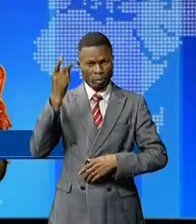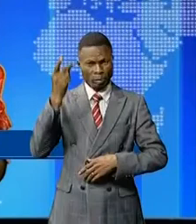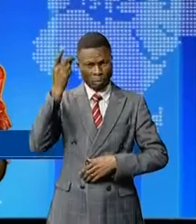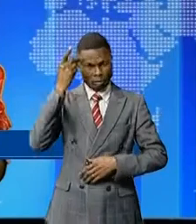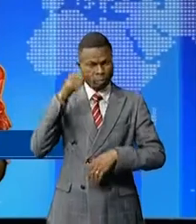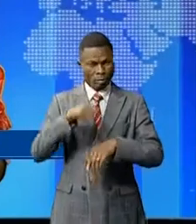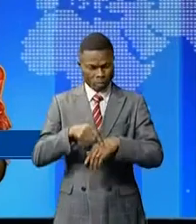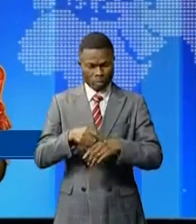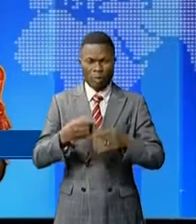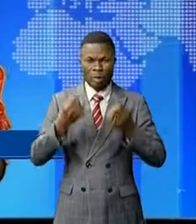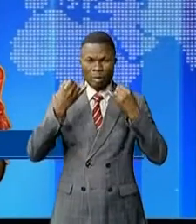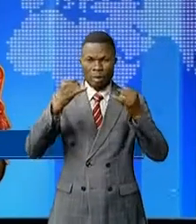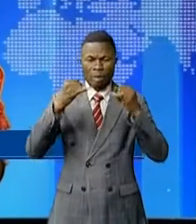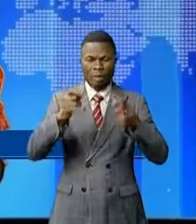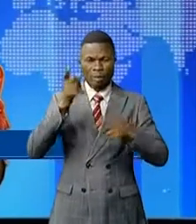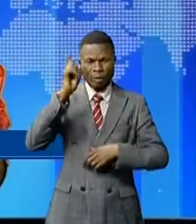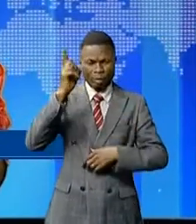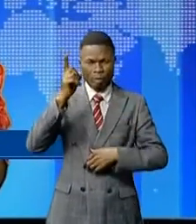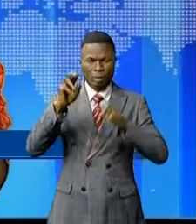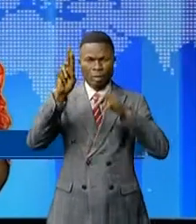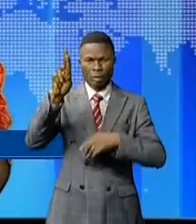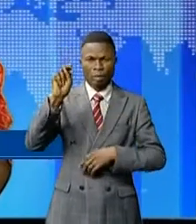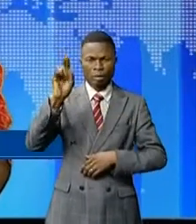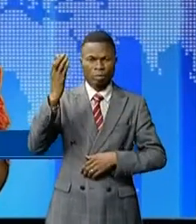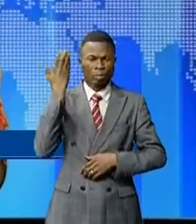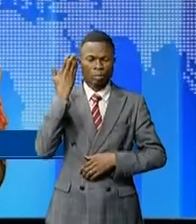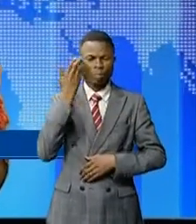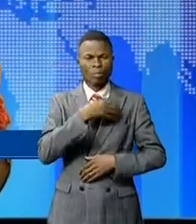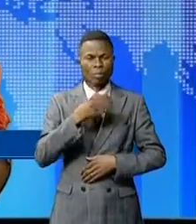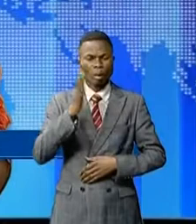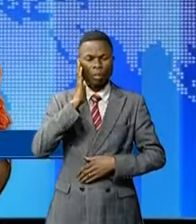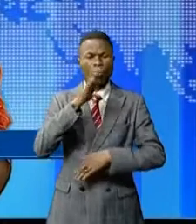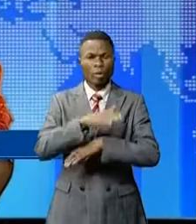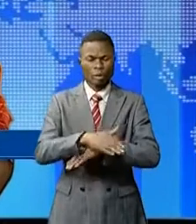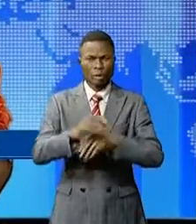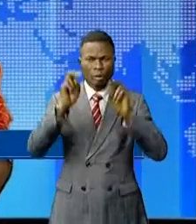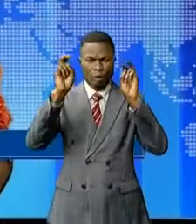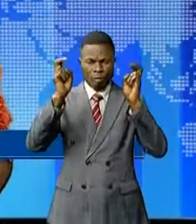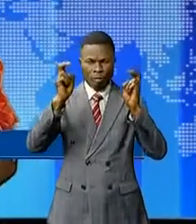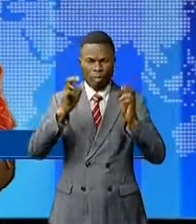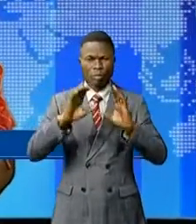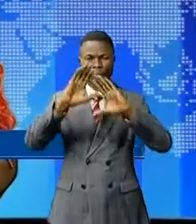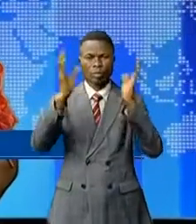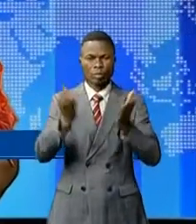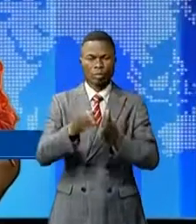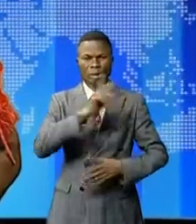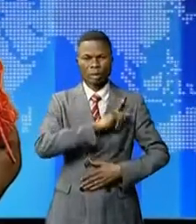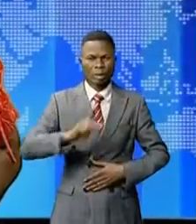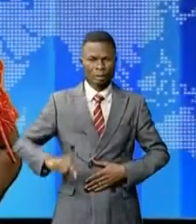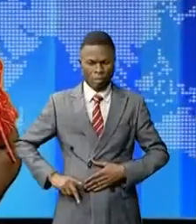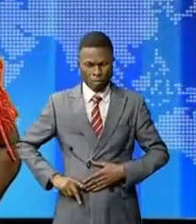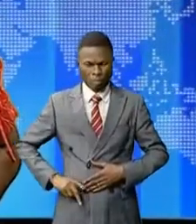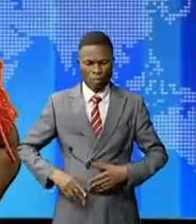Lors de votre première édition vospérale sur nos antennes, mesdames et messieurs, bonsoir. Voici le titre. La communauté kimbanguiste célèbre